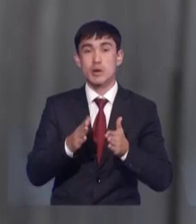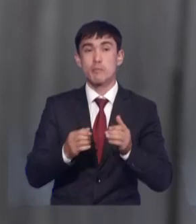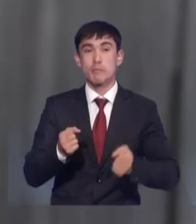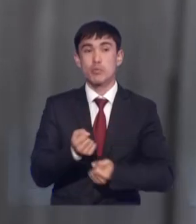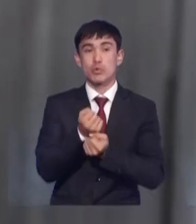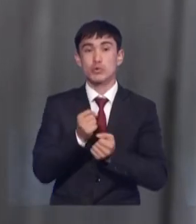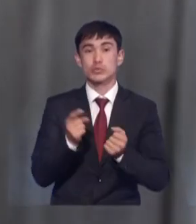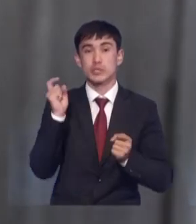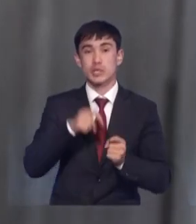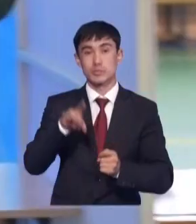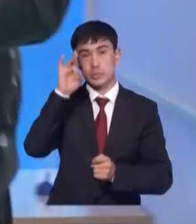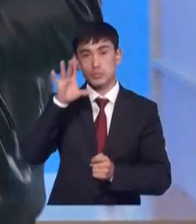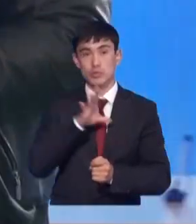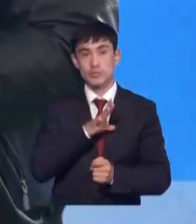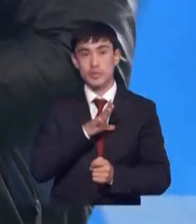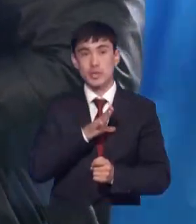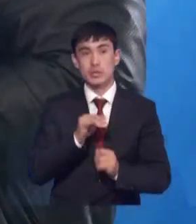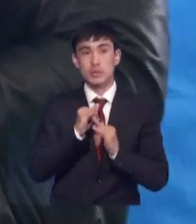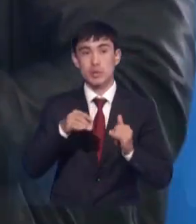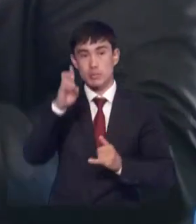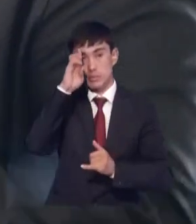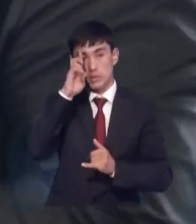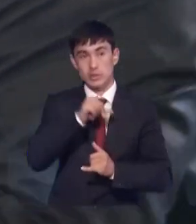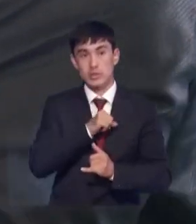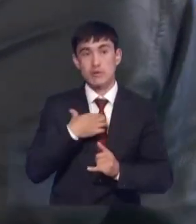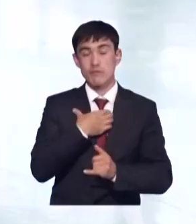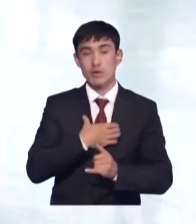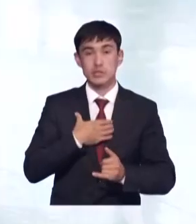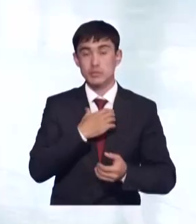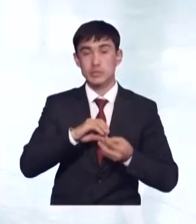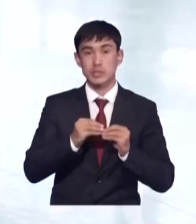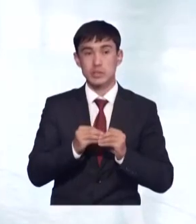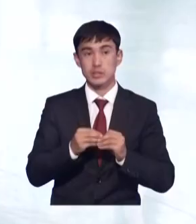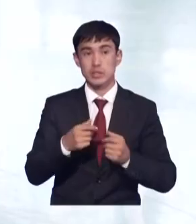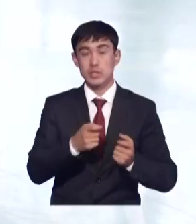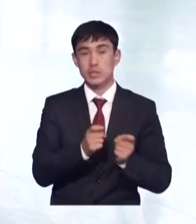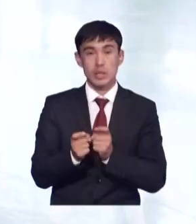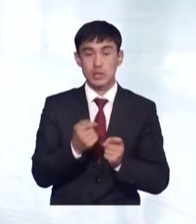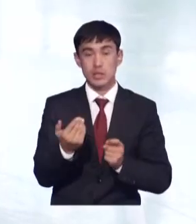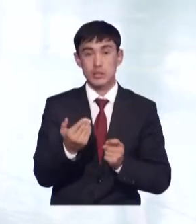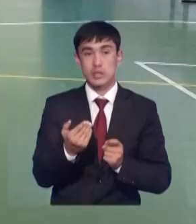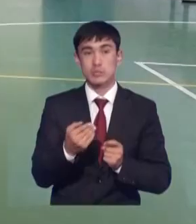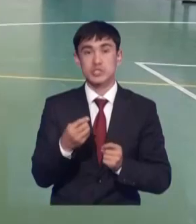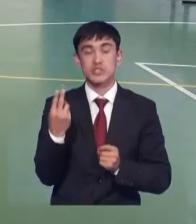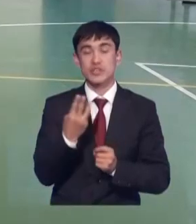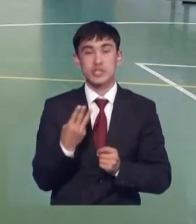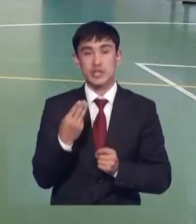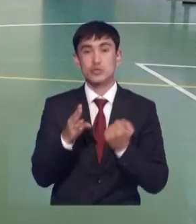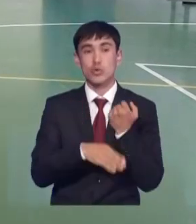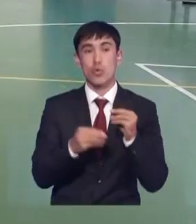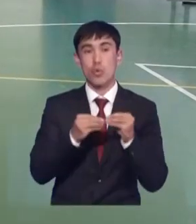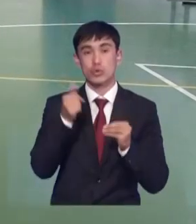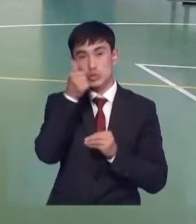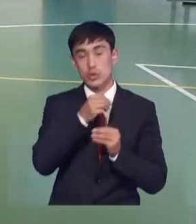үшін келдім, деді чемпион. Негізі дамыған мемлекеттерде өзекті мәселені талқыға салу жиі кездеседі. Мысалы, Швейцарияда соңғы 10